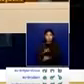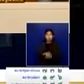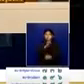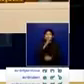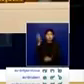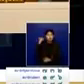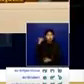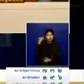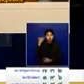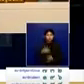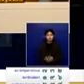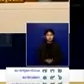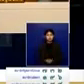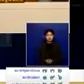การ